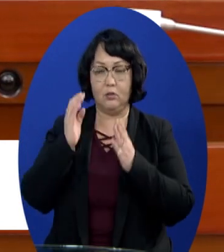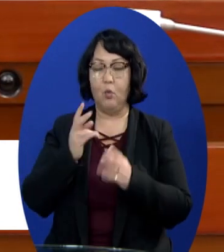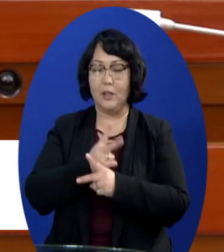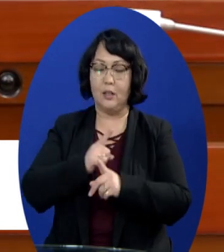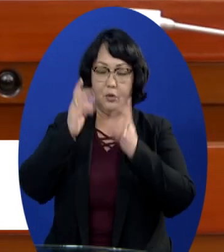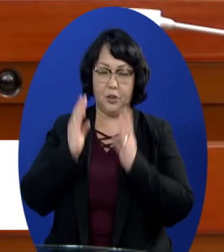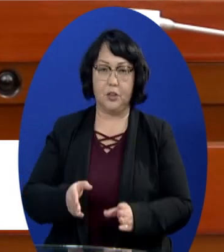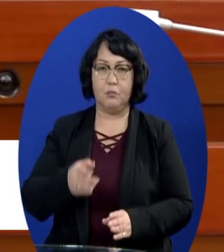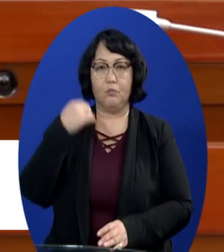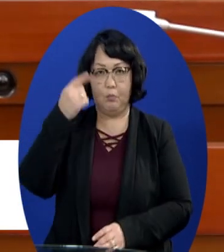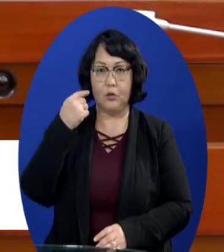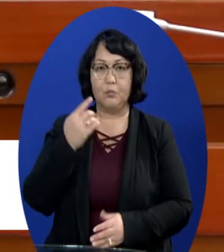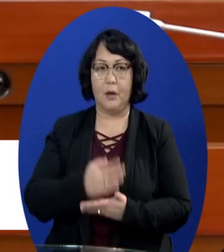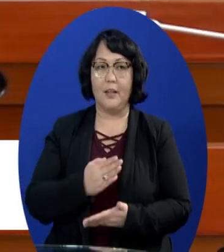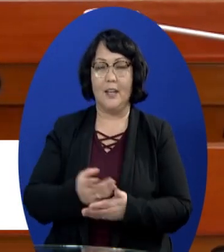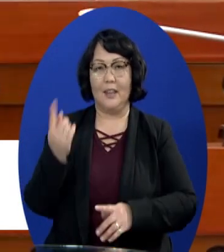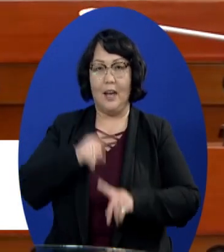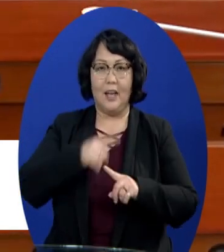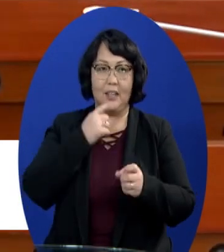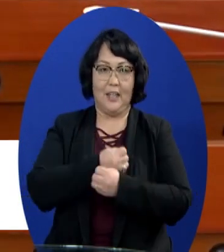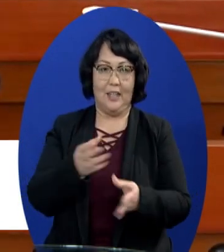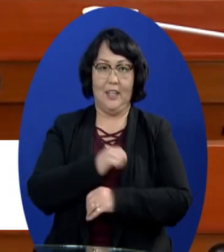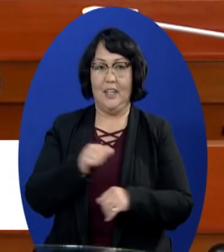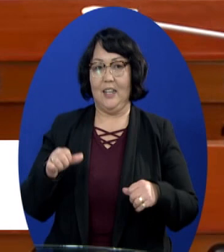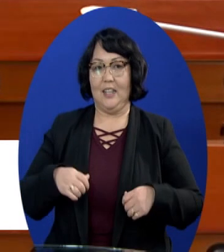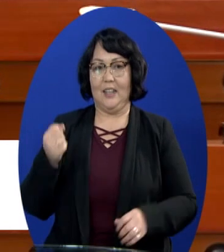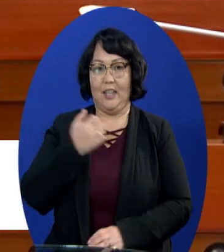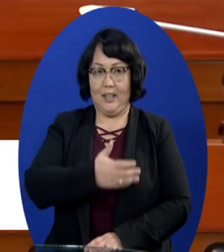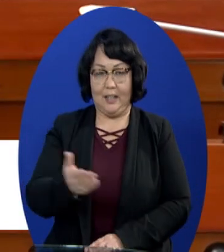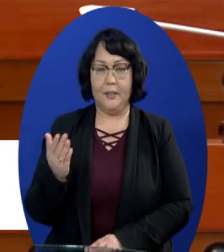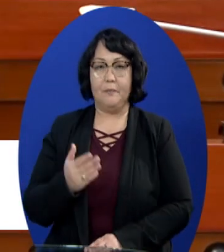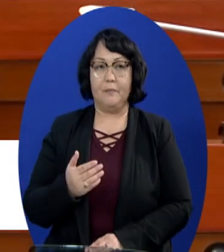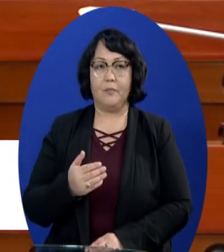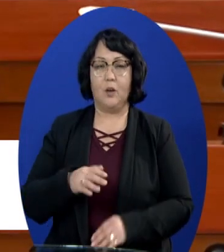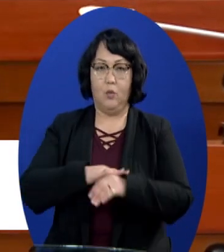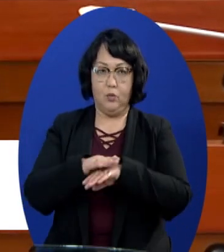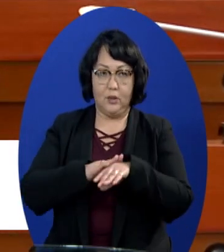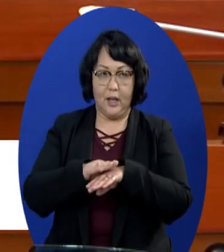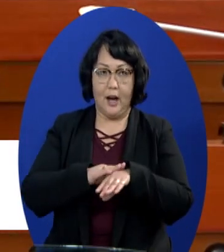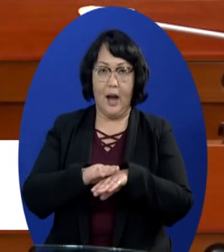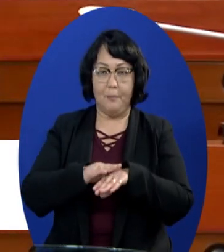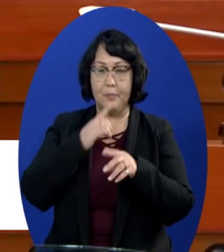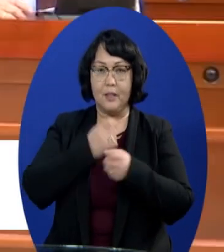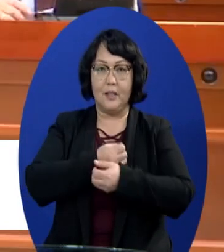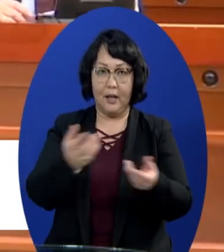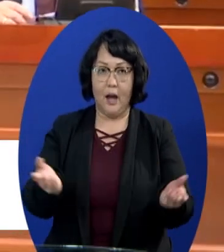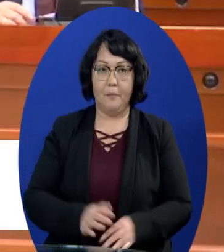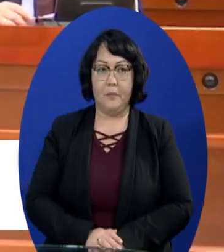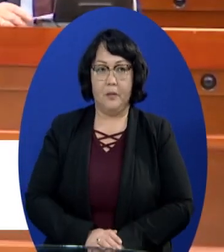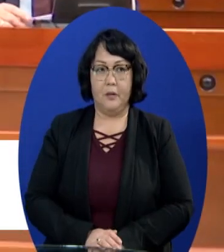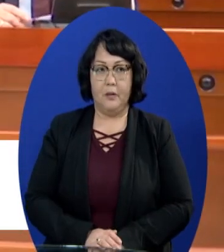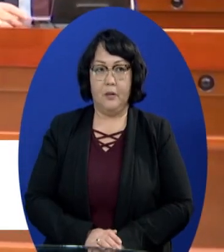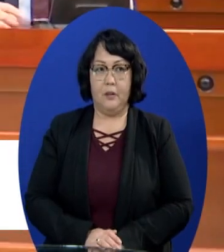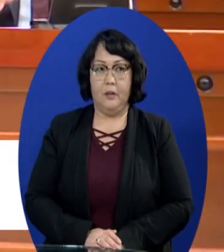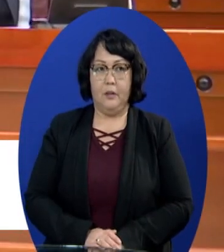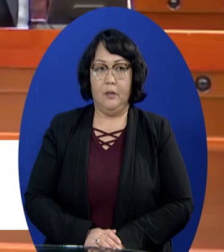байна. Дахин хэлэхэд нийт ард иргэдээс үйлчлэл хүсэж байна. Ард